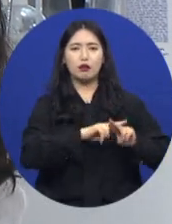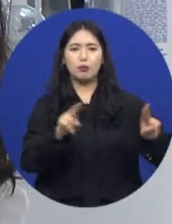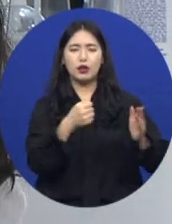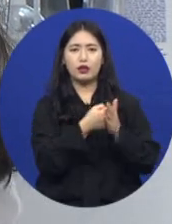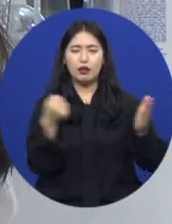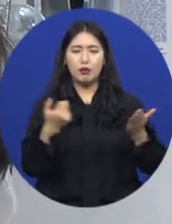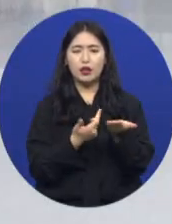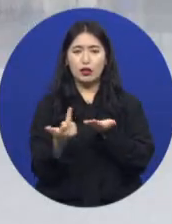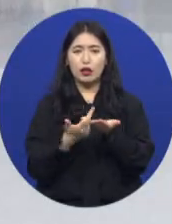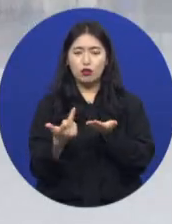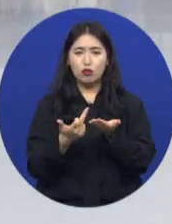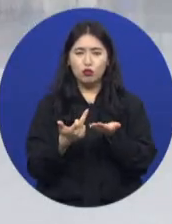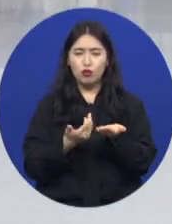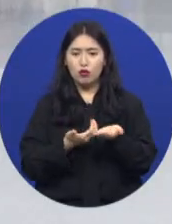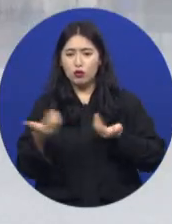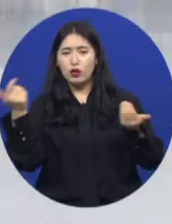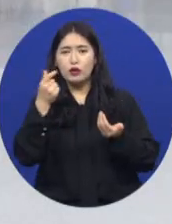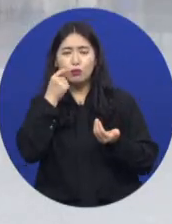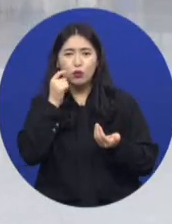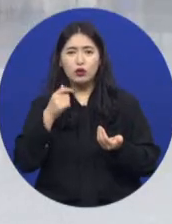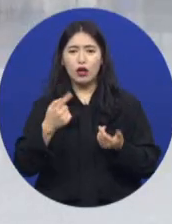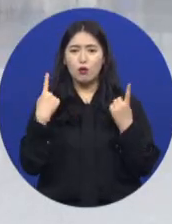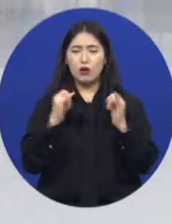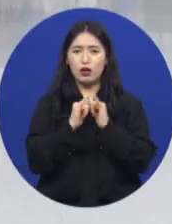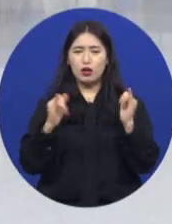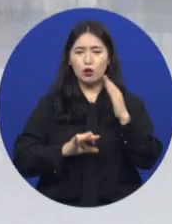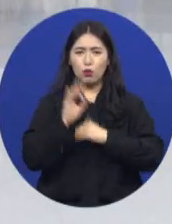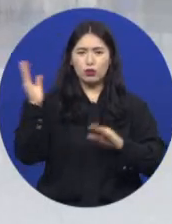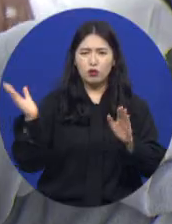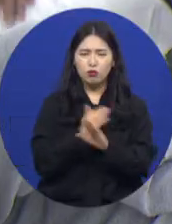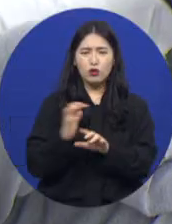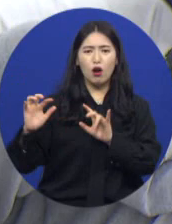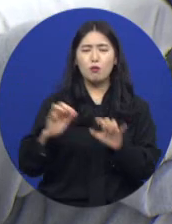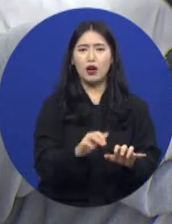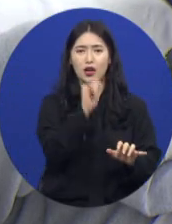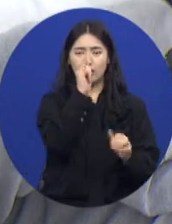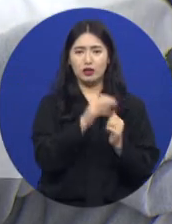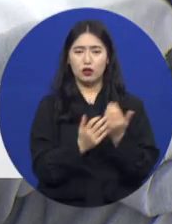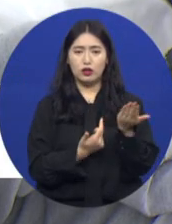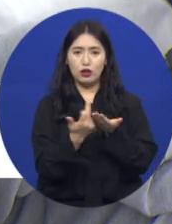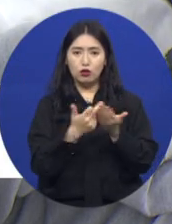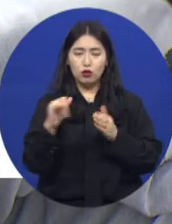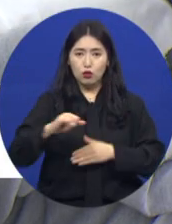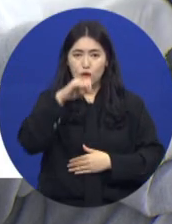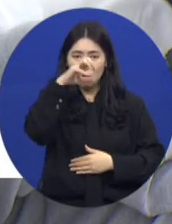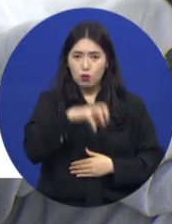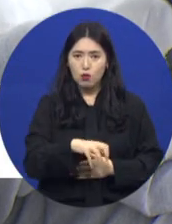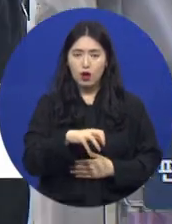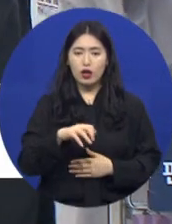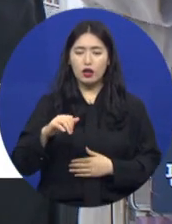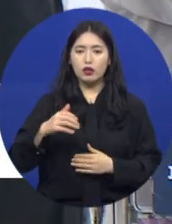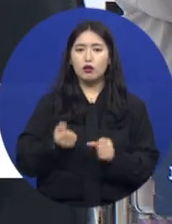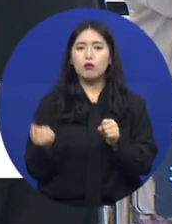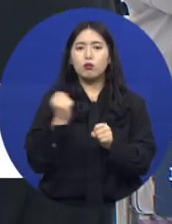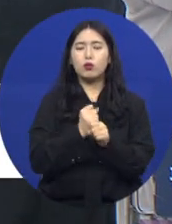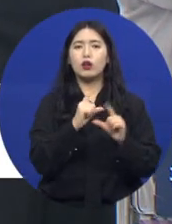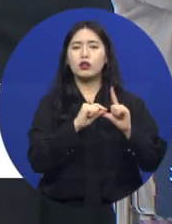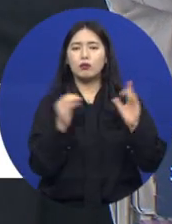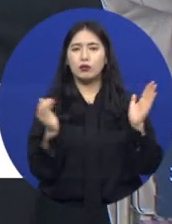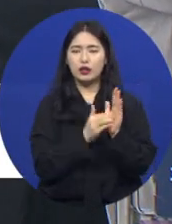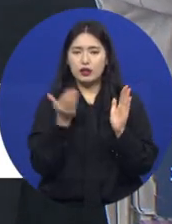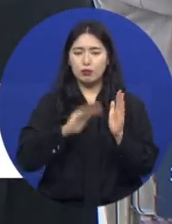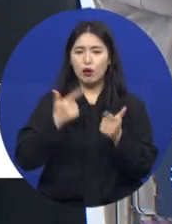제주를 빠져나가지 못한 여행객들이 오전부터 몰린 겁니다. 제주공항의 항공기 운항은 대부분 정상화됐지만 부산